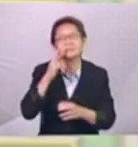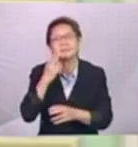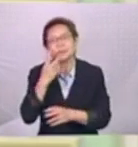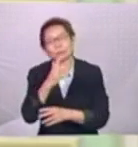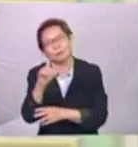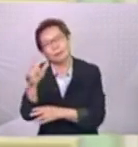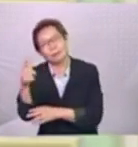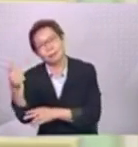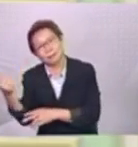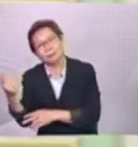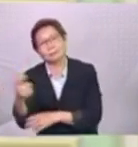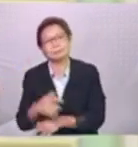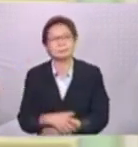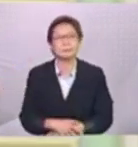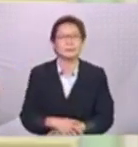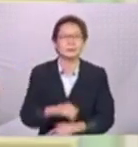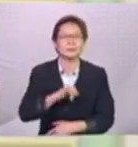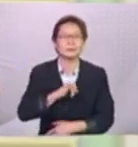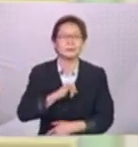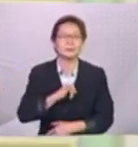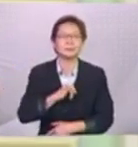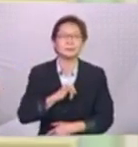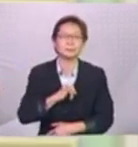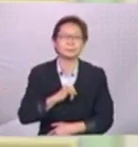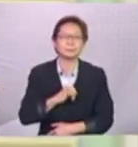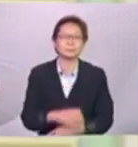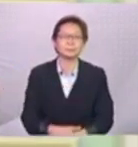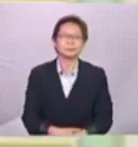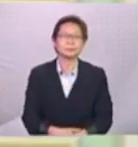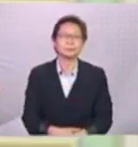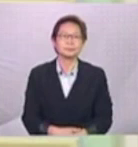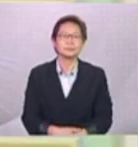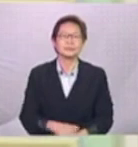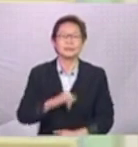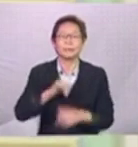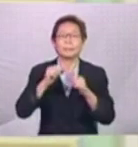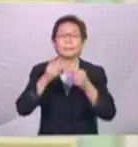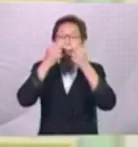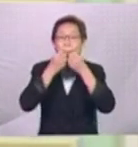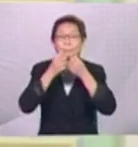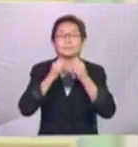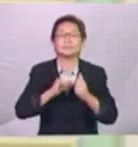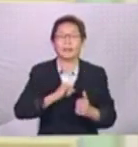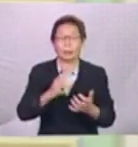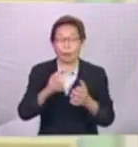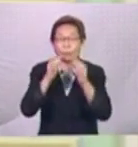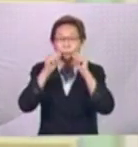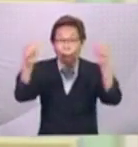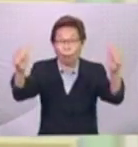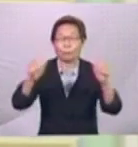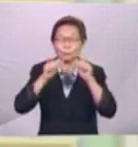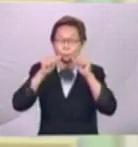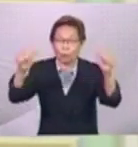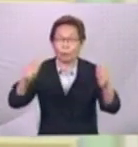aja Saya ingin nah umumkan aja maklum kan rezeki jaringan-jaringan